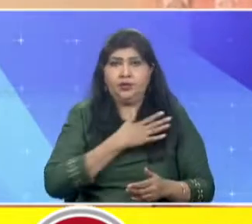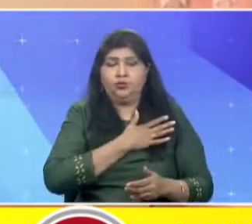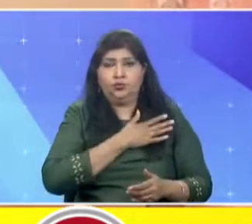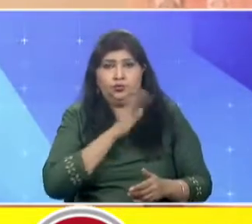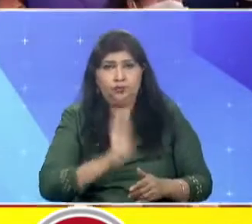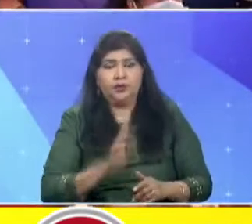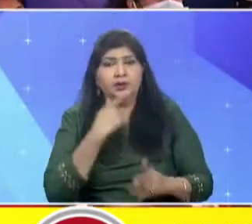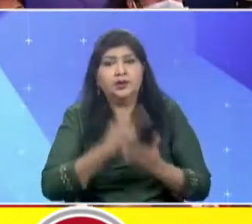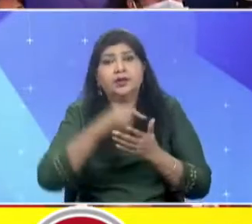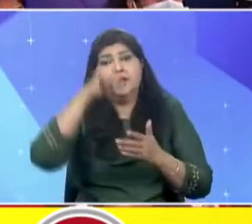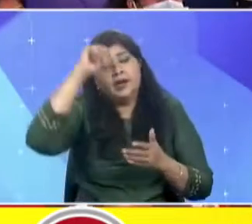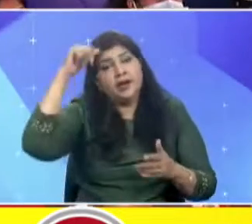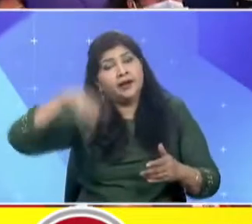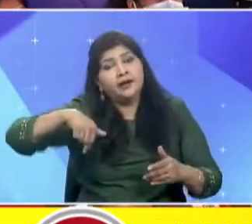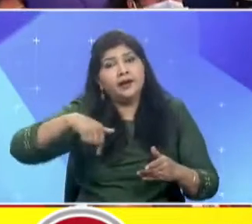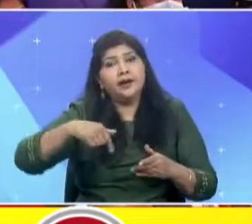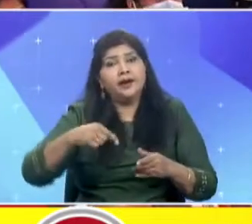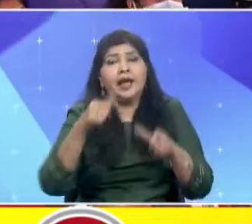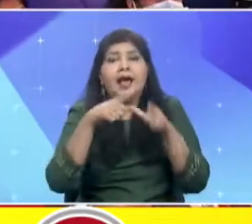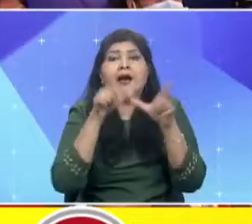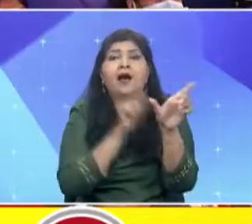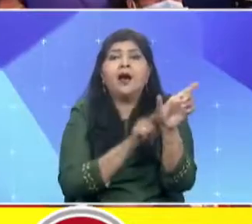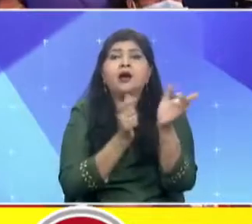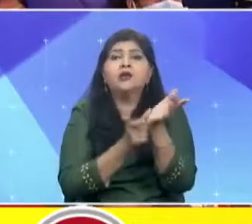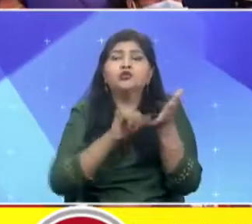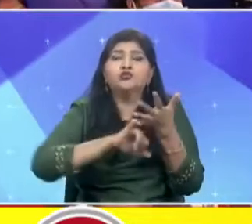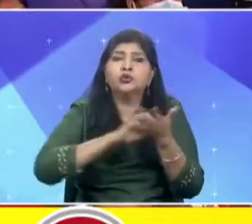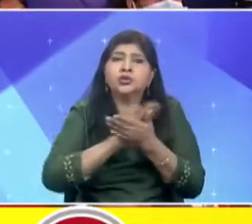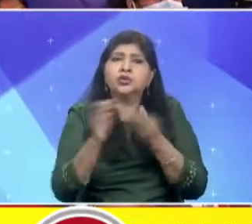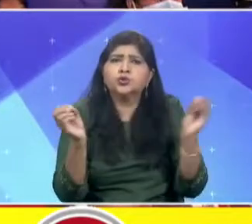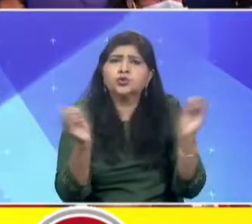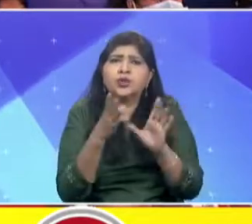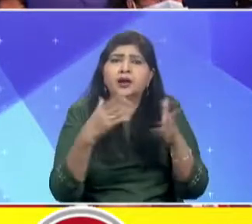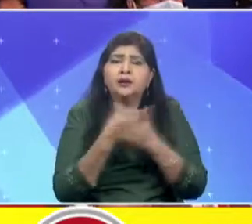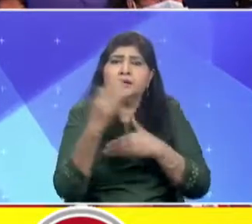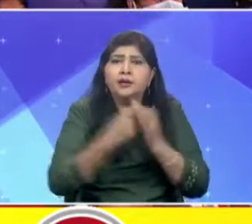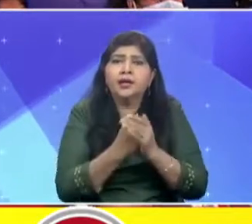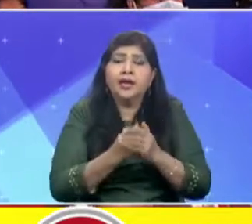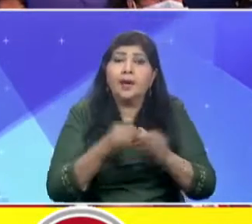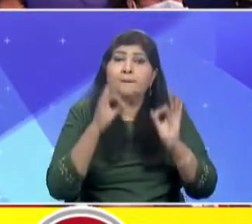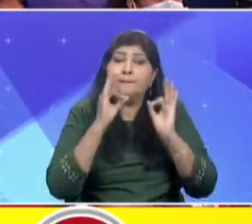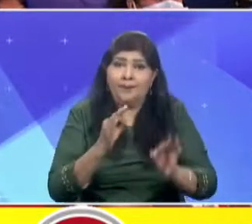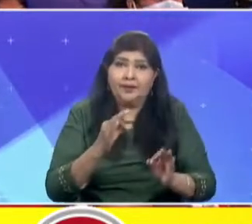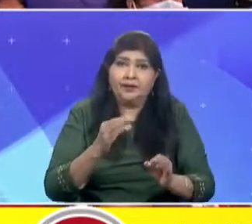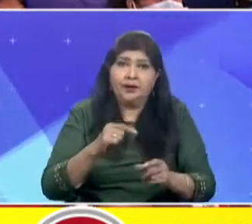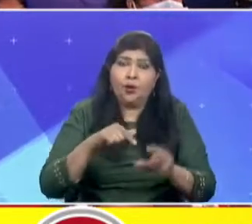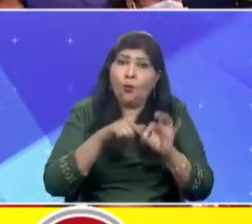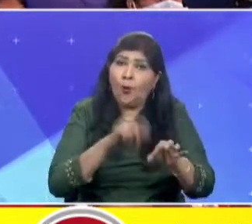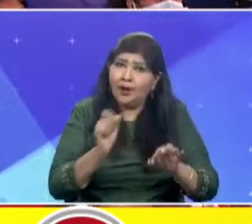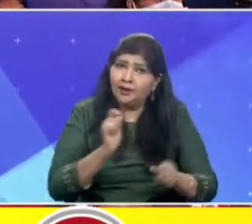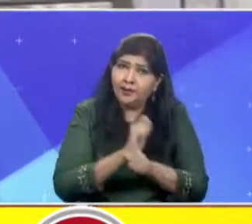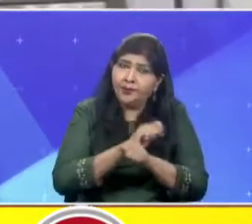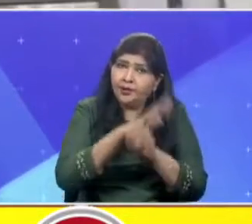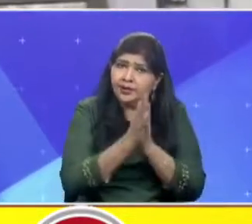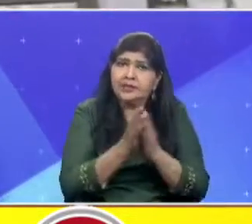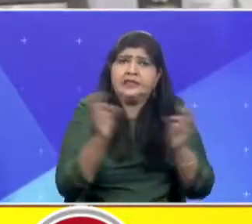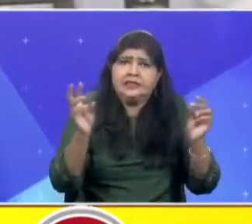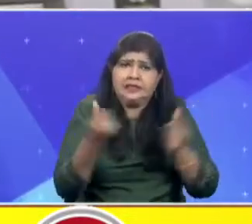है भारत के आयुष स्टार्टअप्स बेहतर क्वालिटी के प्रोडक्ट्स के साथ जल्द